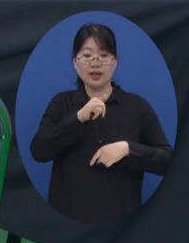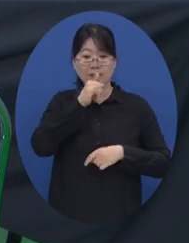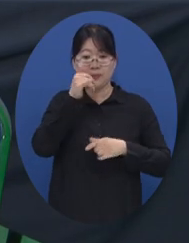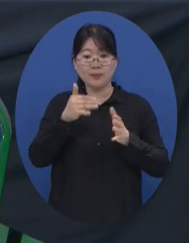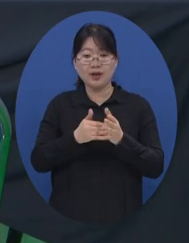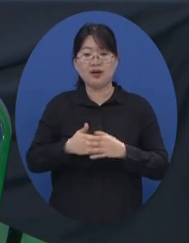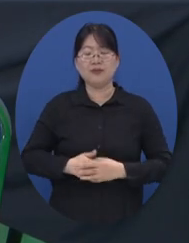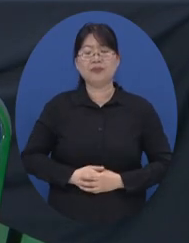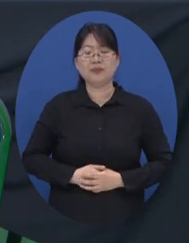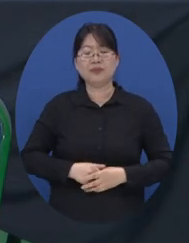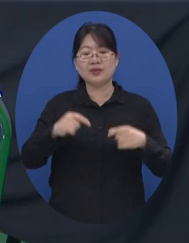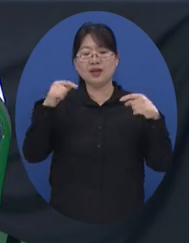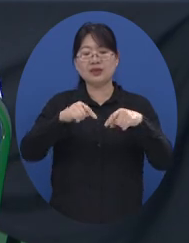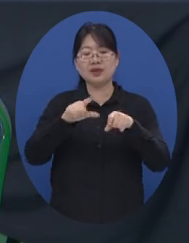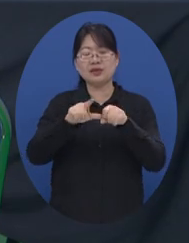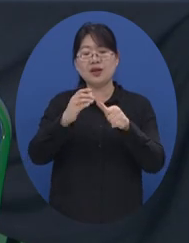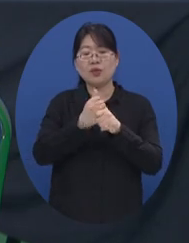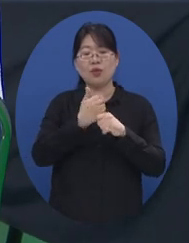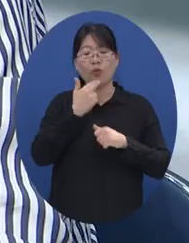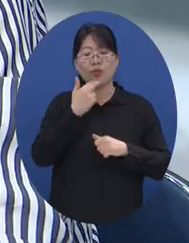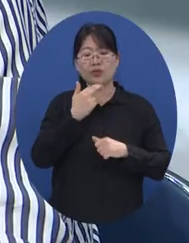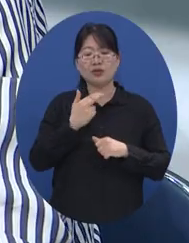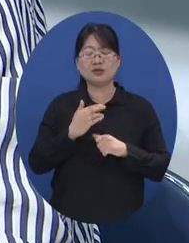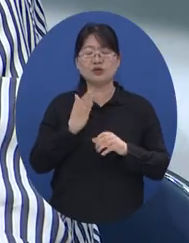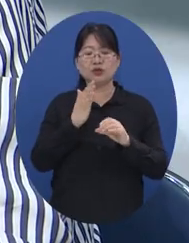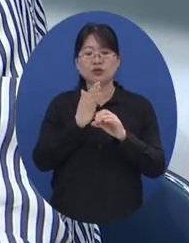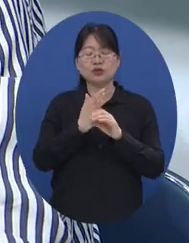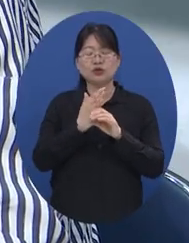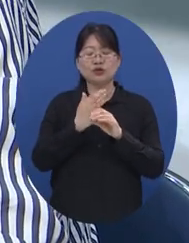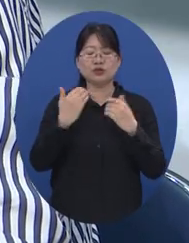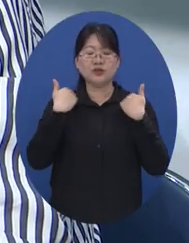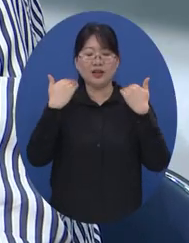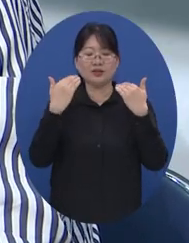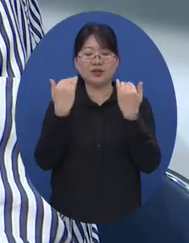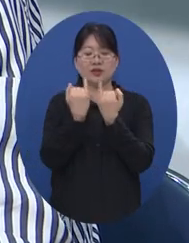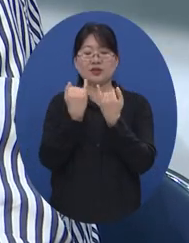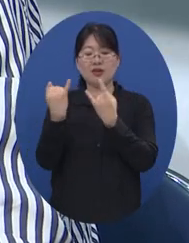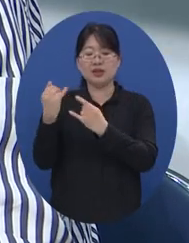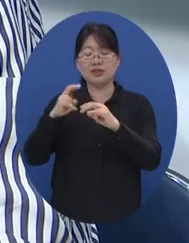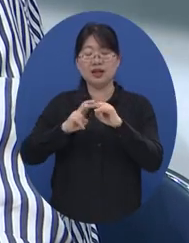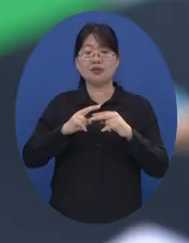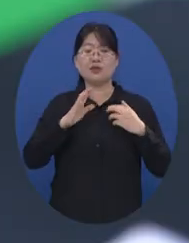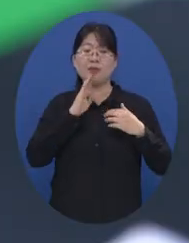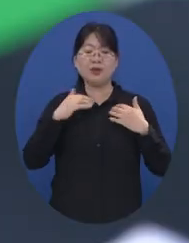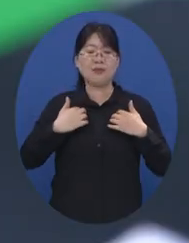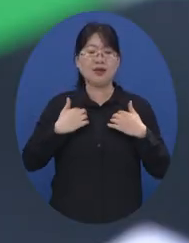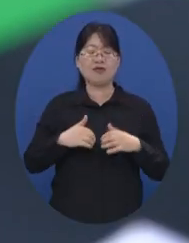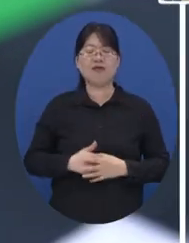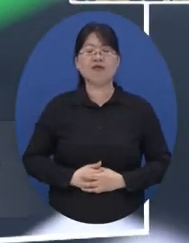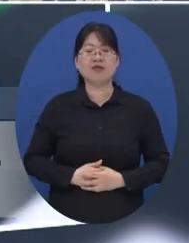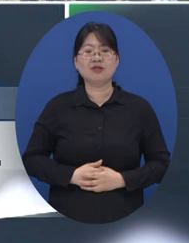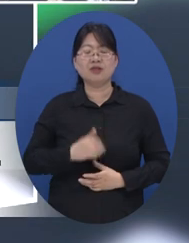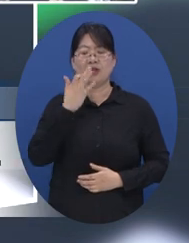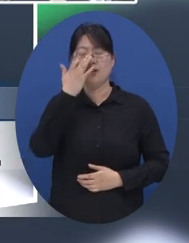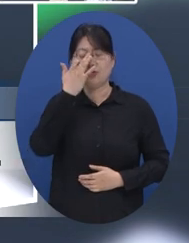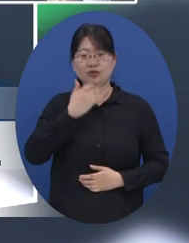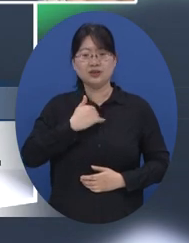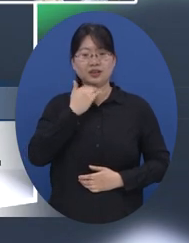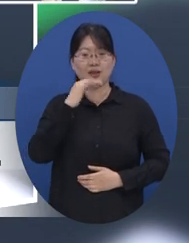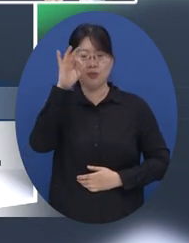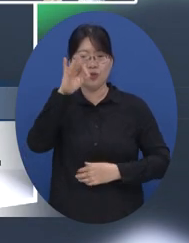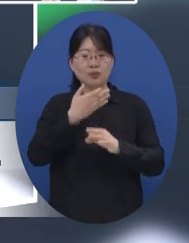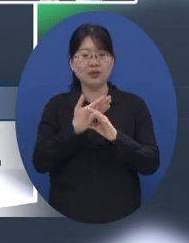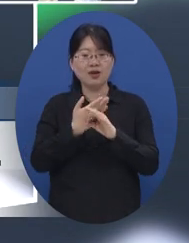봅니다. 면접 기회조차 많지 않은 중장년 여성들에겐 이런 자리 자체가 반갑습니다. 우리 같은